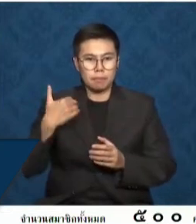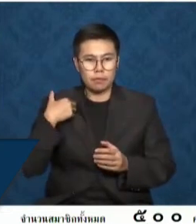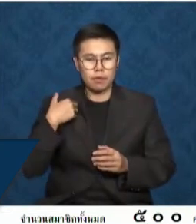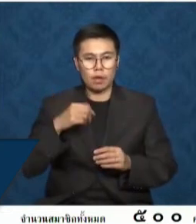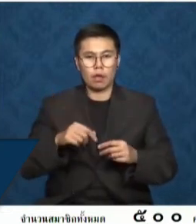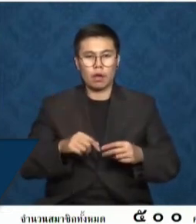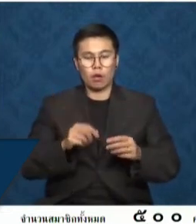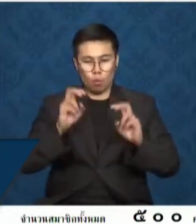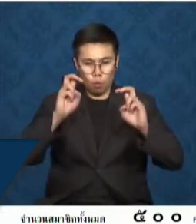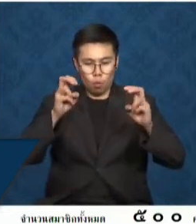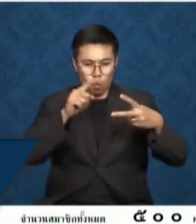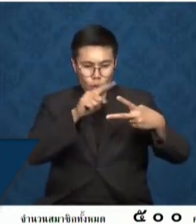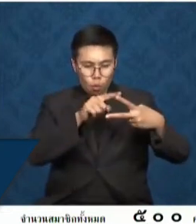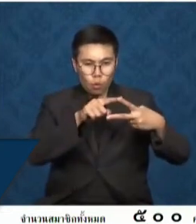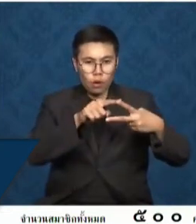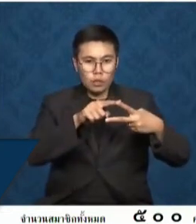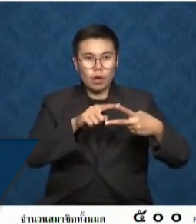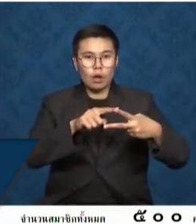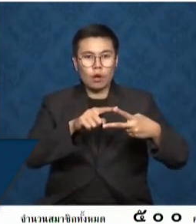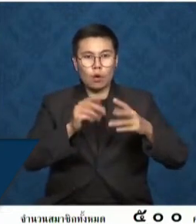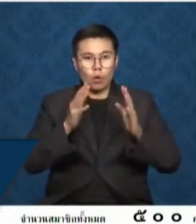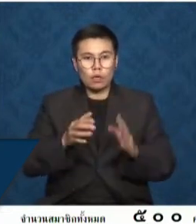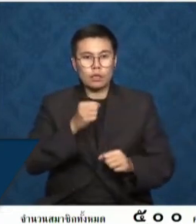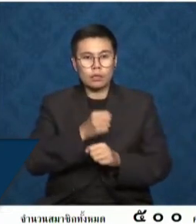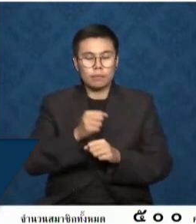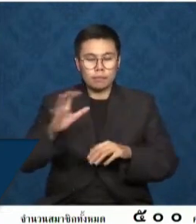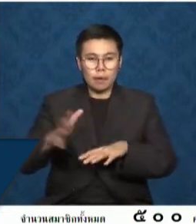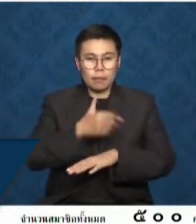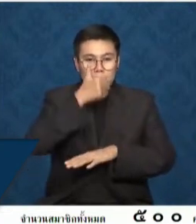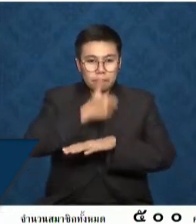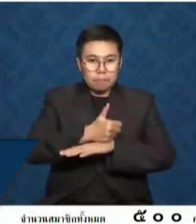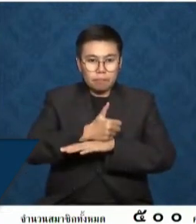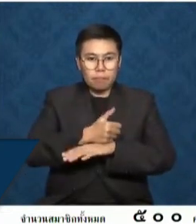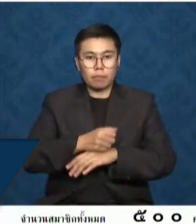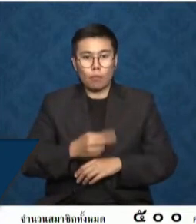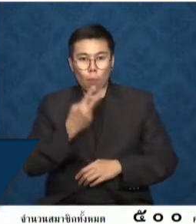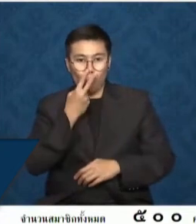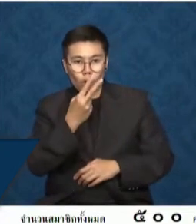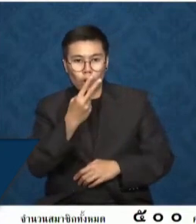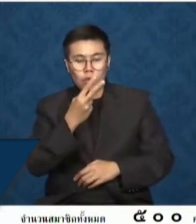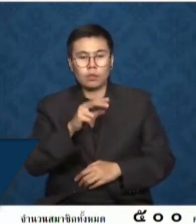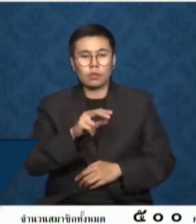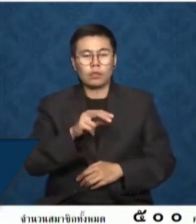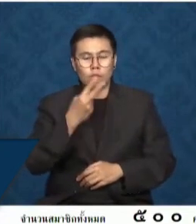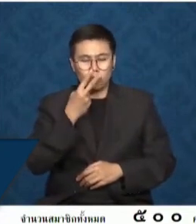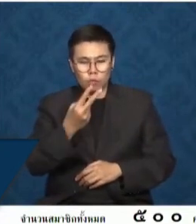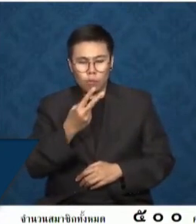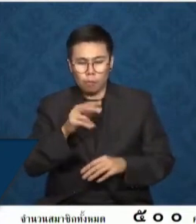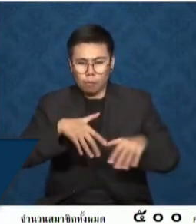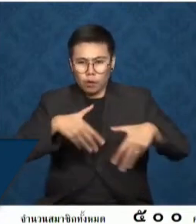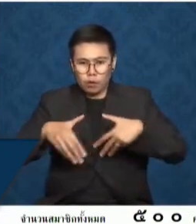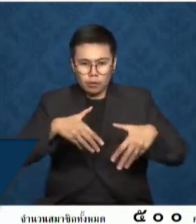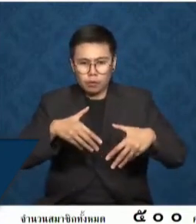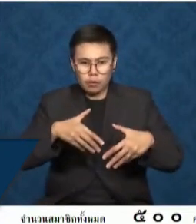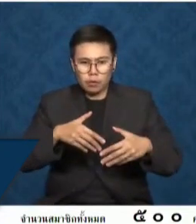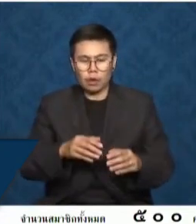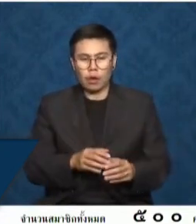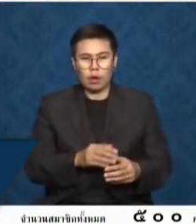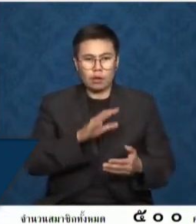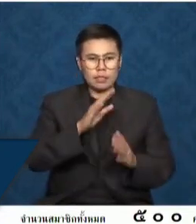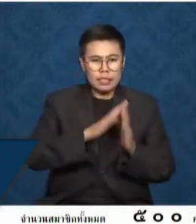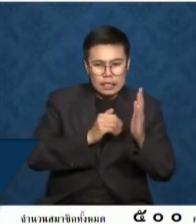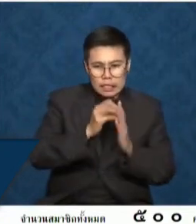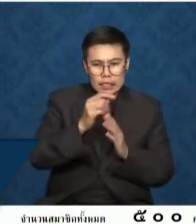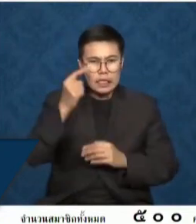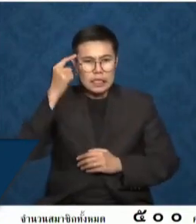ต่อค่ะหนึ่งคือนักการเมืองค่ะเราควรจะมองประชาชนทุกคนด้วยเลนที่ไม่แบ่งแยกไม่แบ่งสีไม่อัก